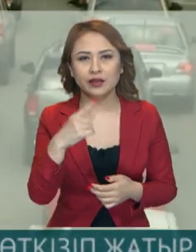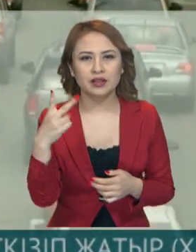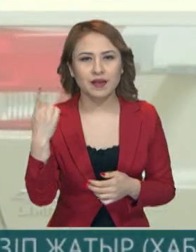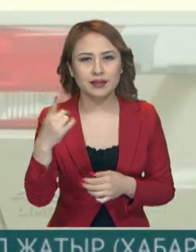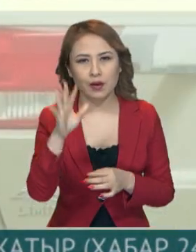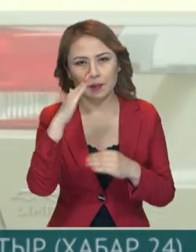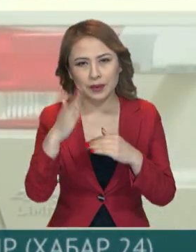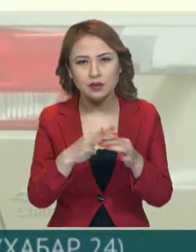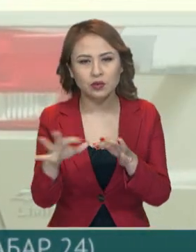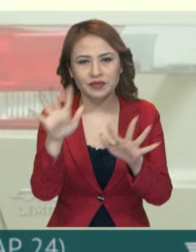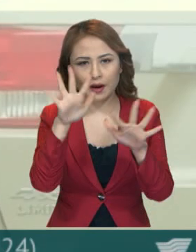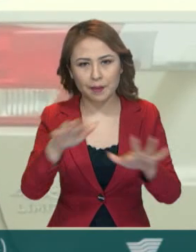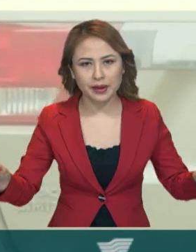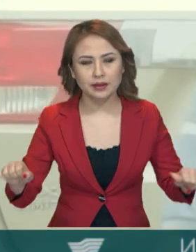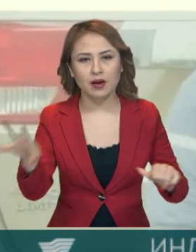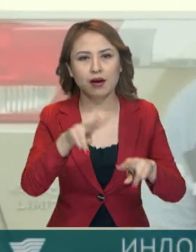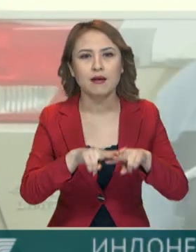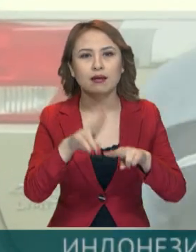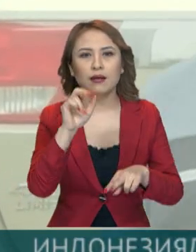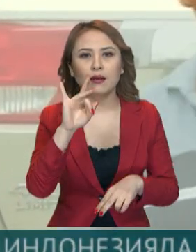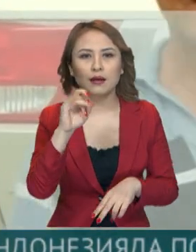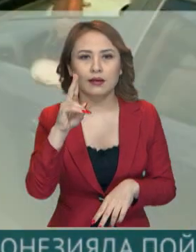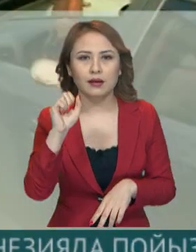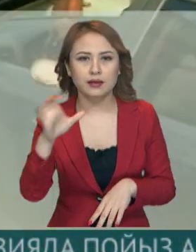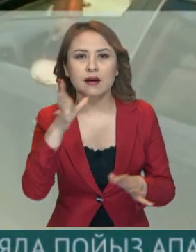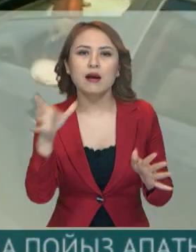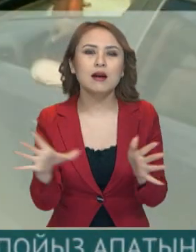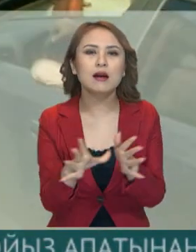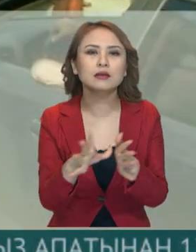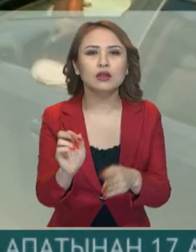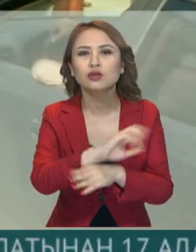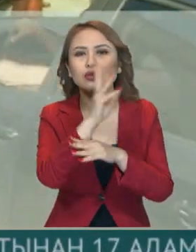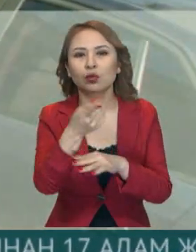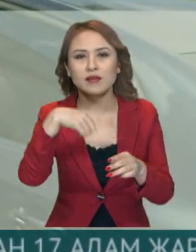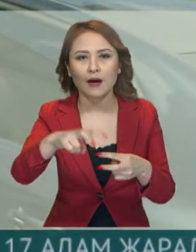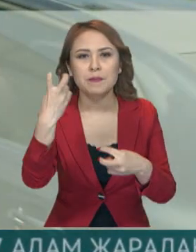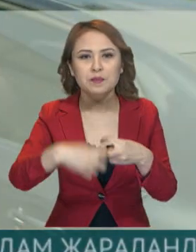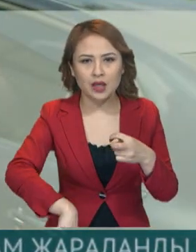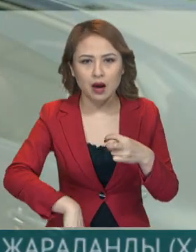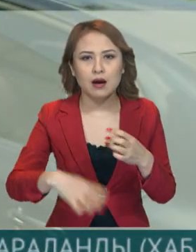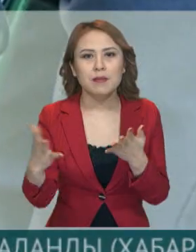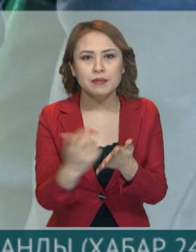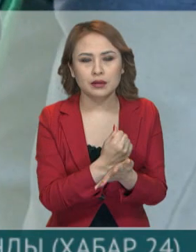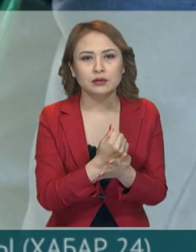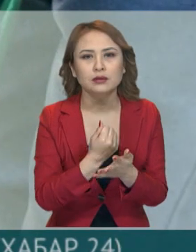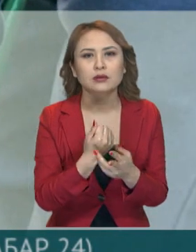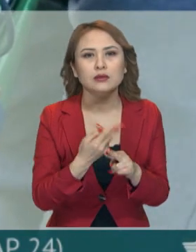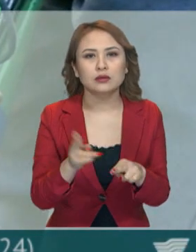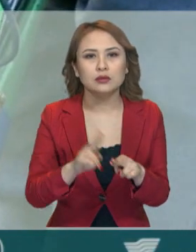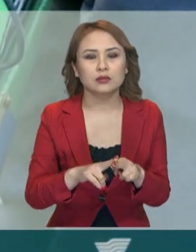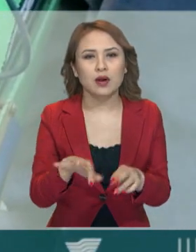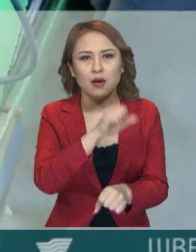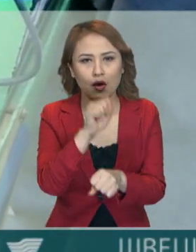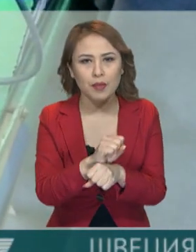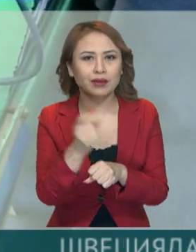электр қуаты жаппай сөндірілген. Ел астанасы Каракаста электрмен жабдықтау жүйесінің бұзылуына байланысты метрополитен жолы